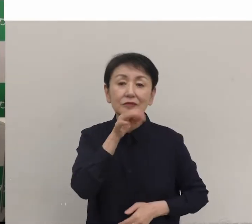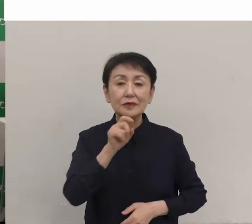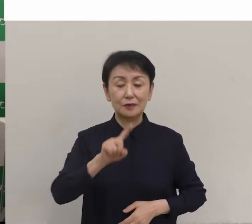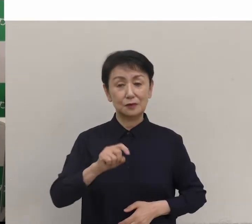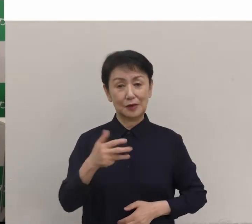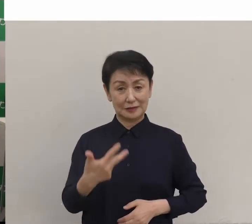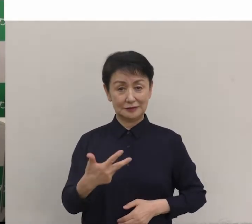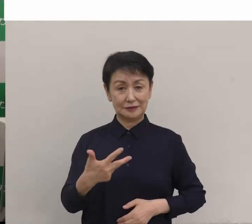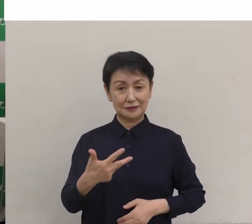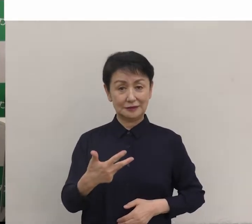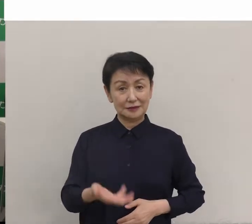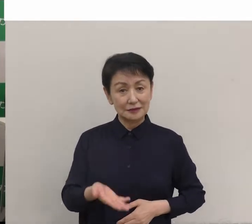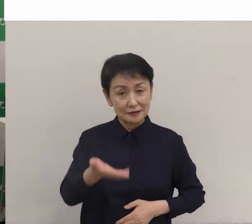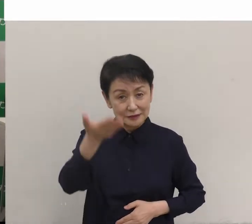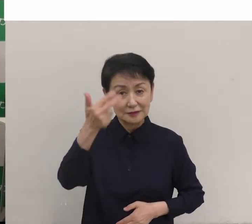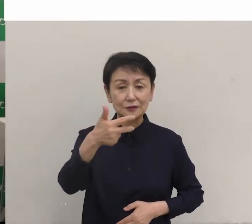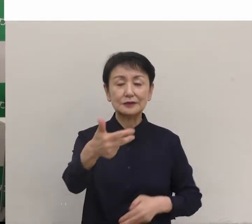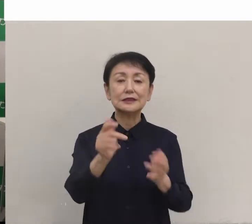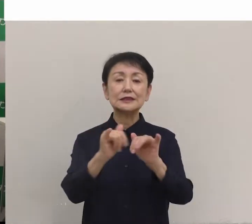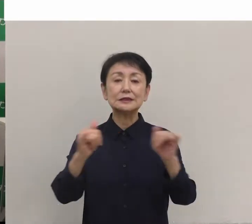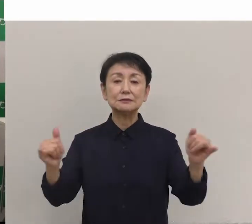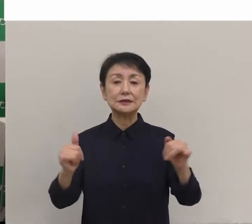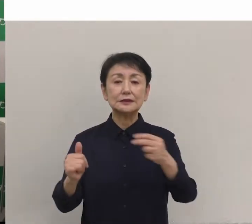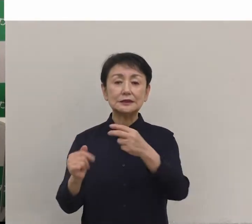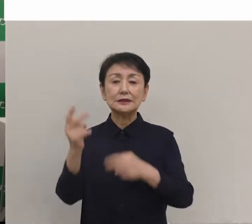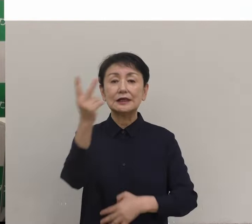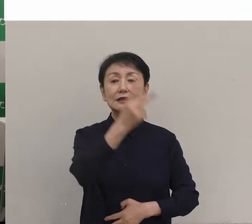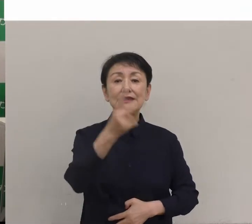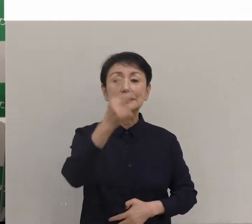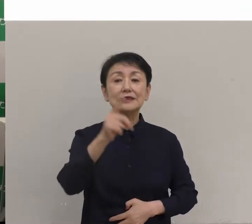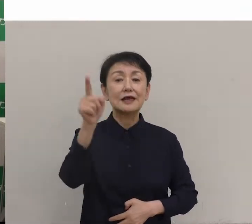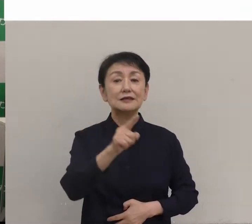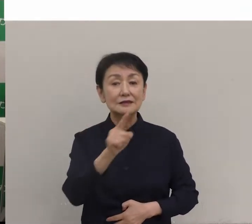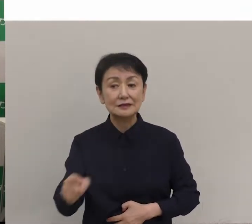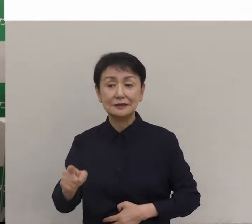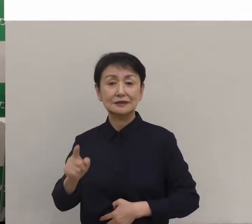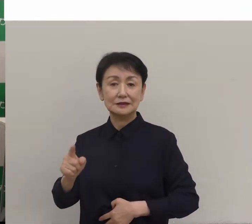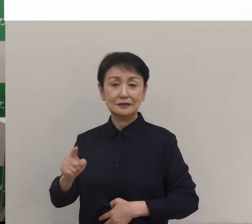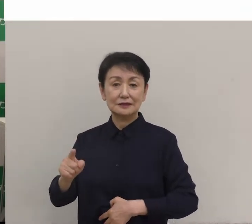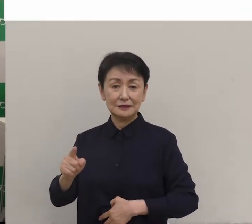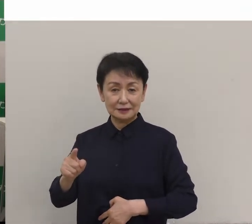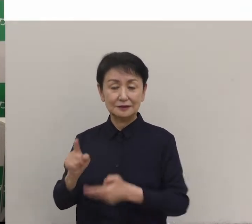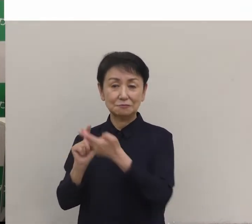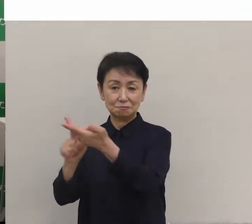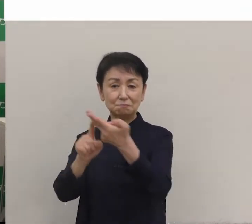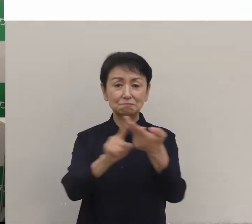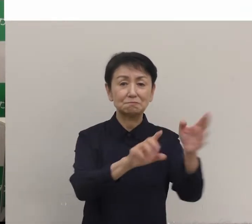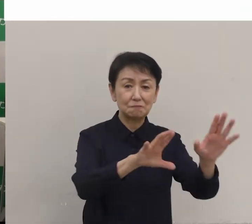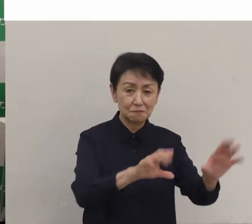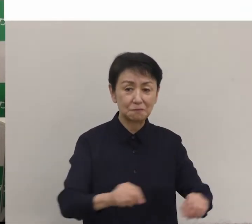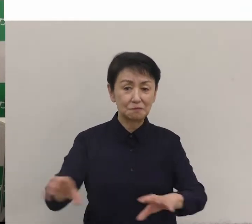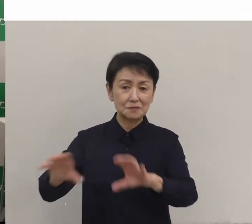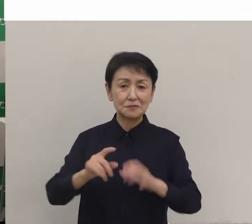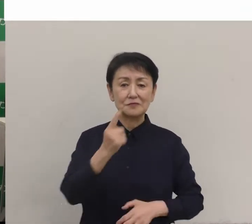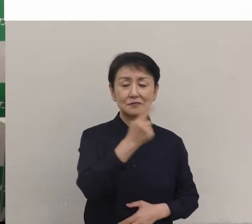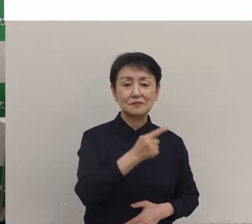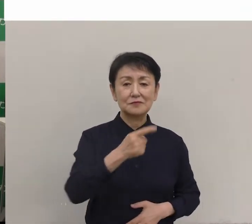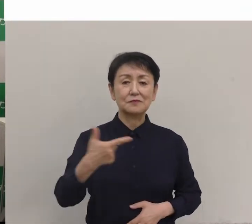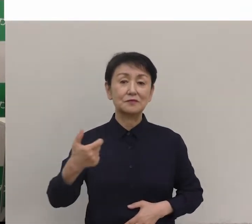の市民2000人に郵送でお願いしました。回答数は1067件、回収率